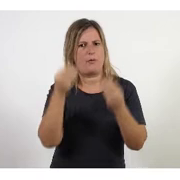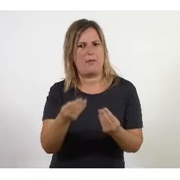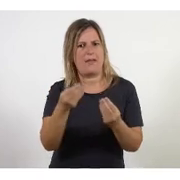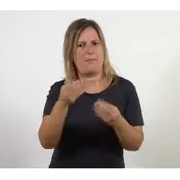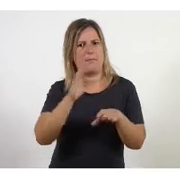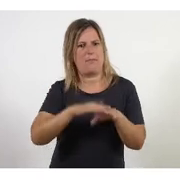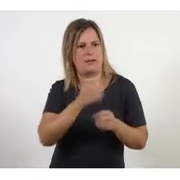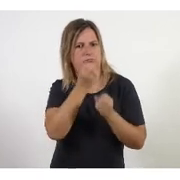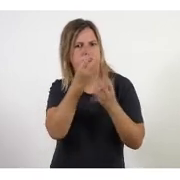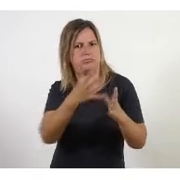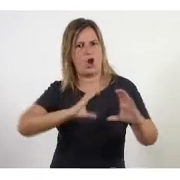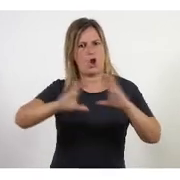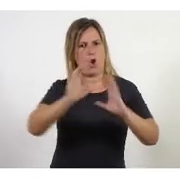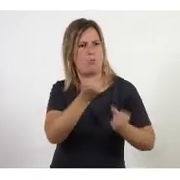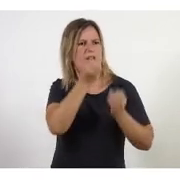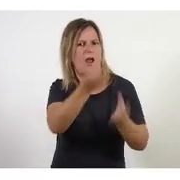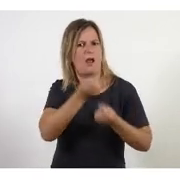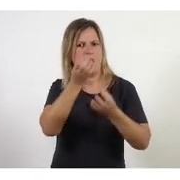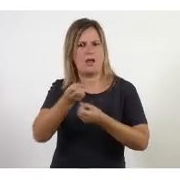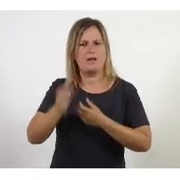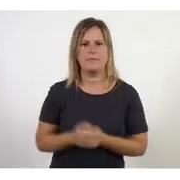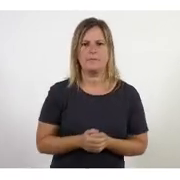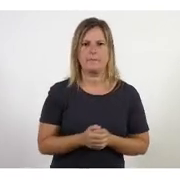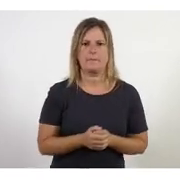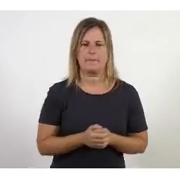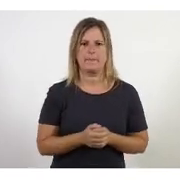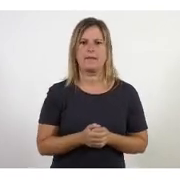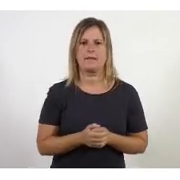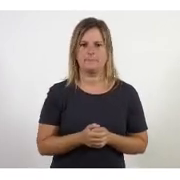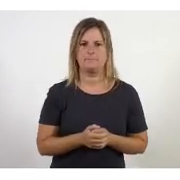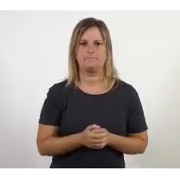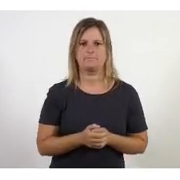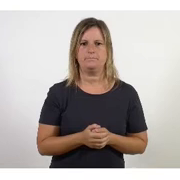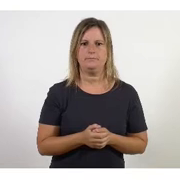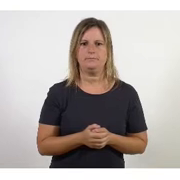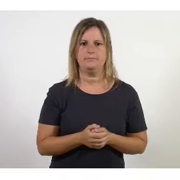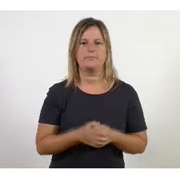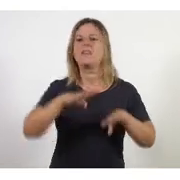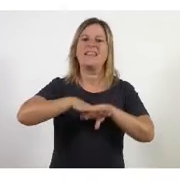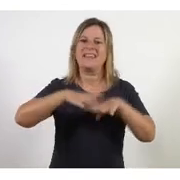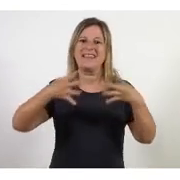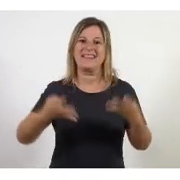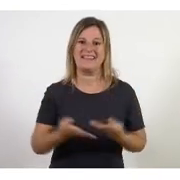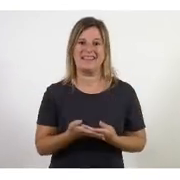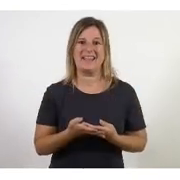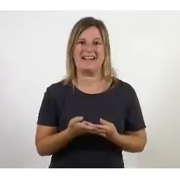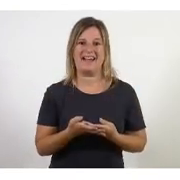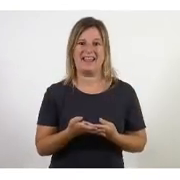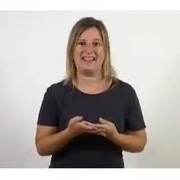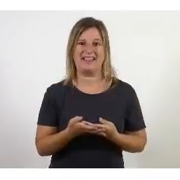la nostra comunicació? A veure, internet, amb el pas del temps, tu deies que jo